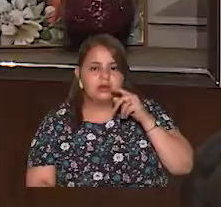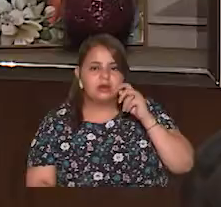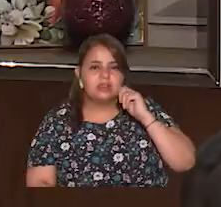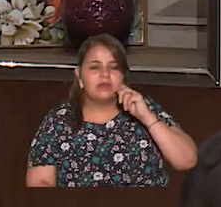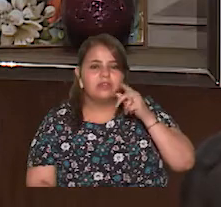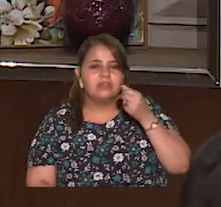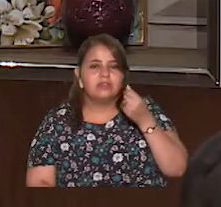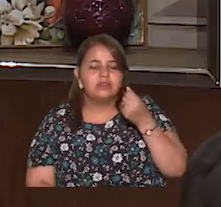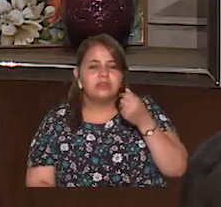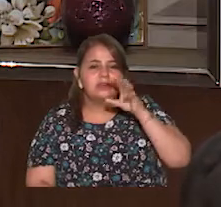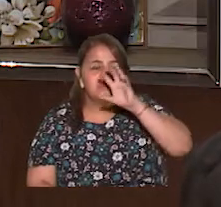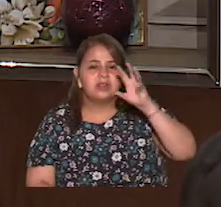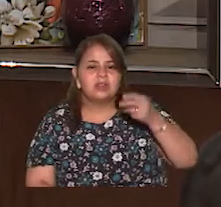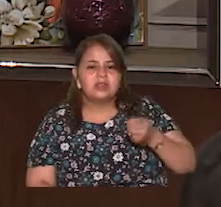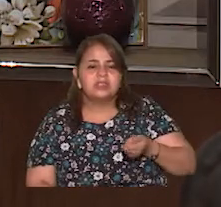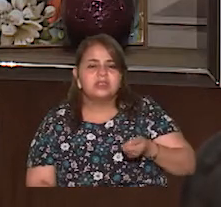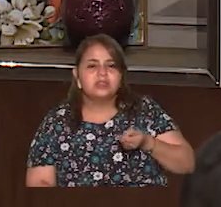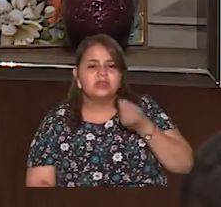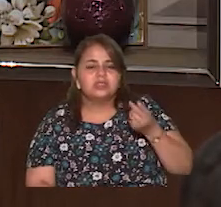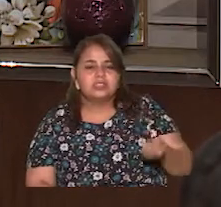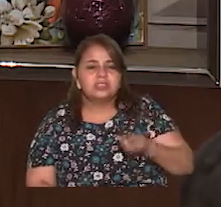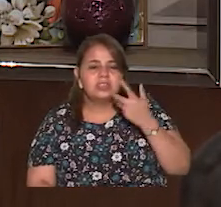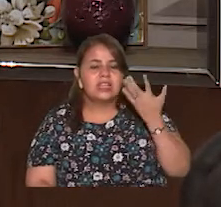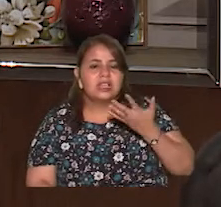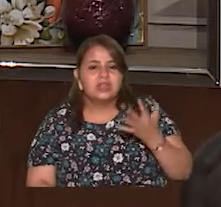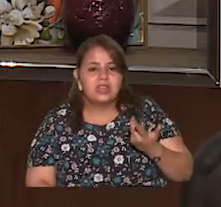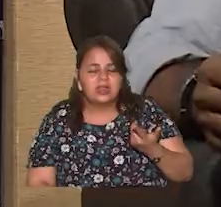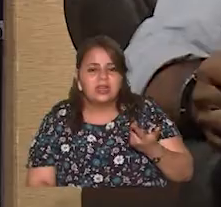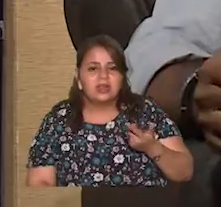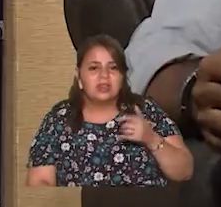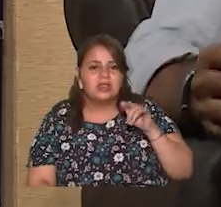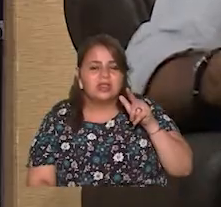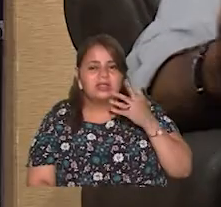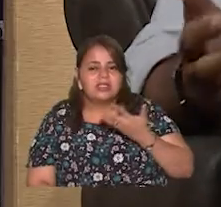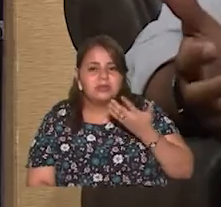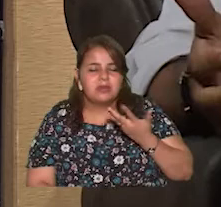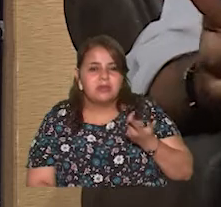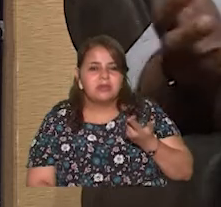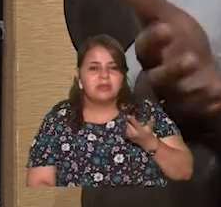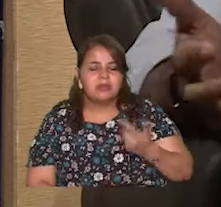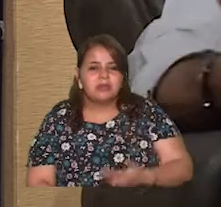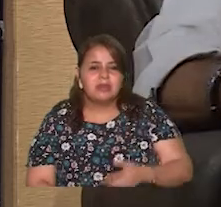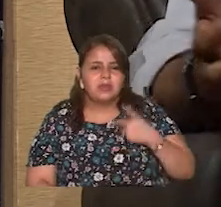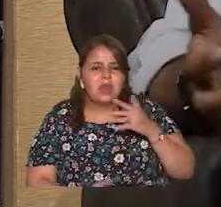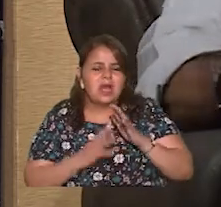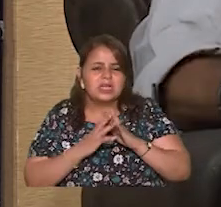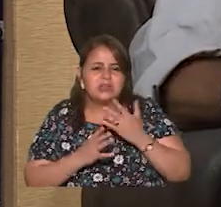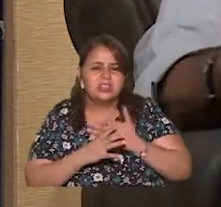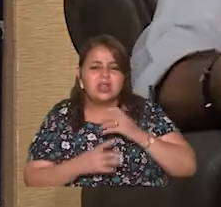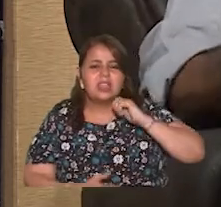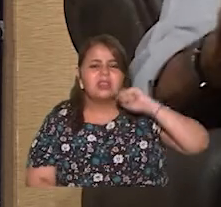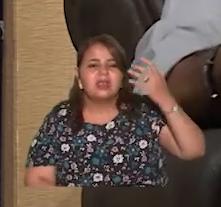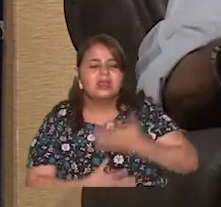فيها تعظم معيشه، فيها نسبه انتحارات كثيره جدا. ليه؟ داليدا قالت انا انا انا اسفه جدا انا اضطريت انتحر،